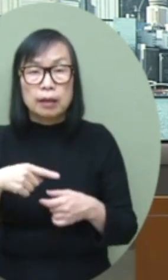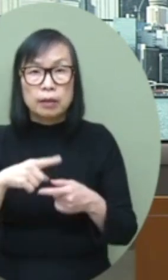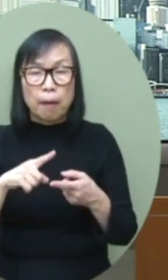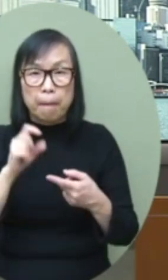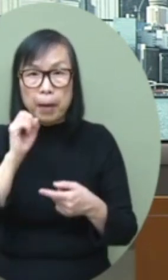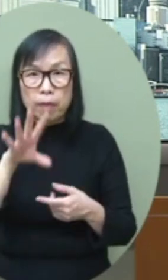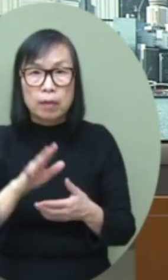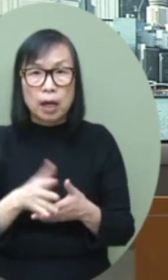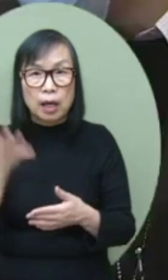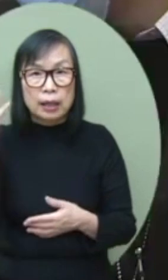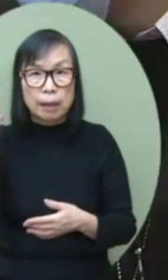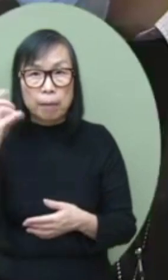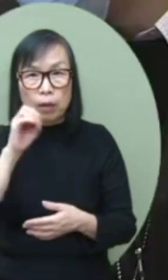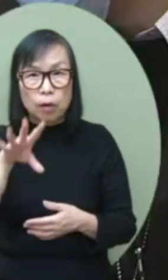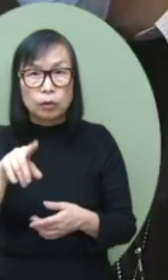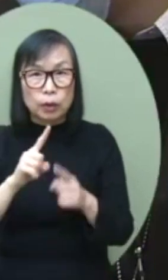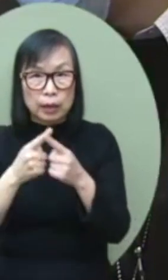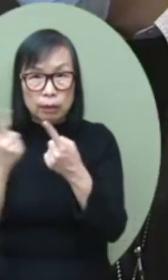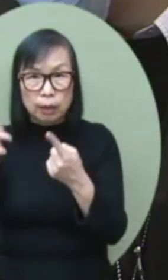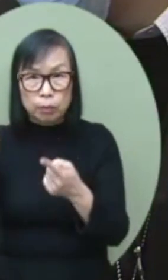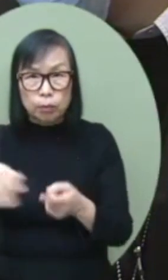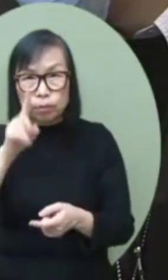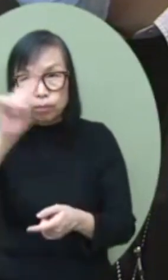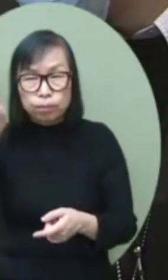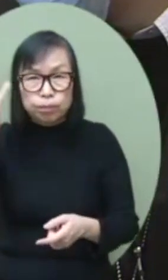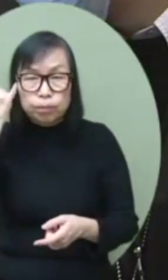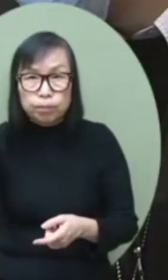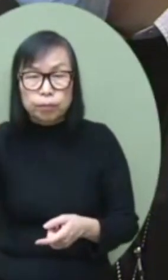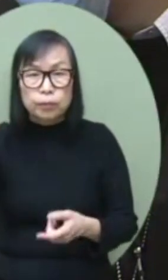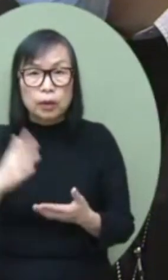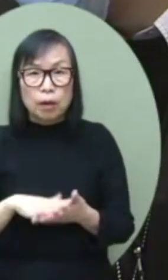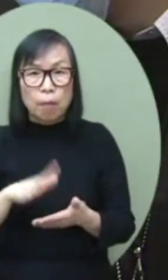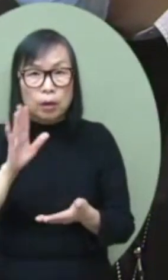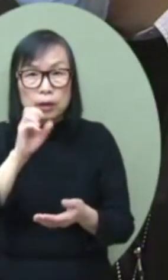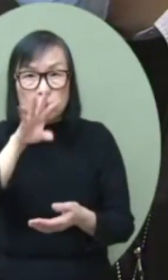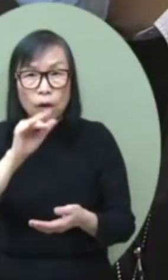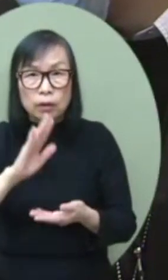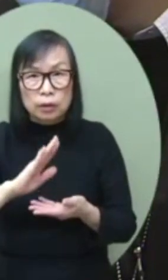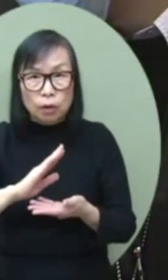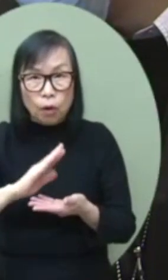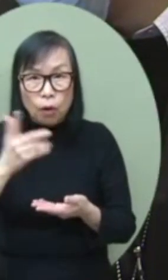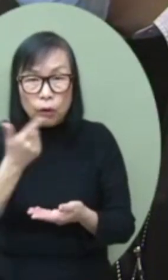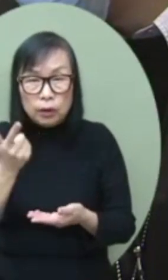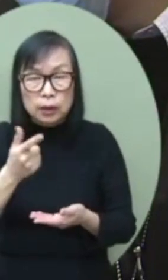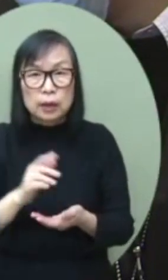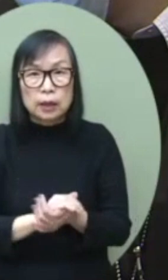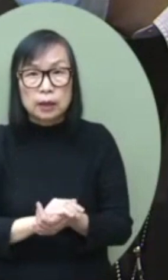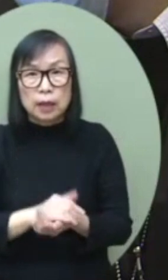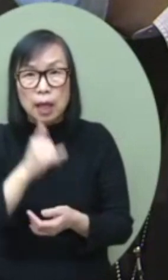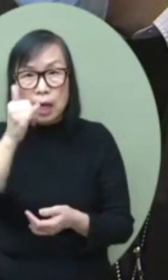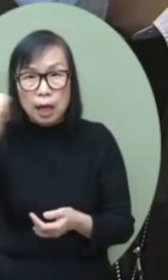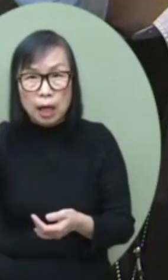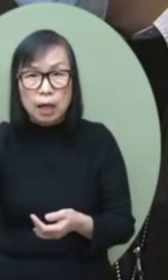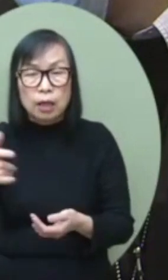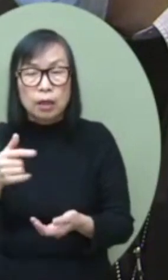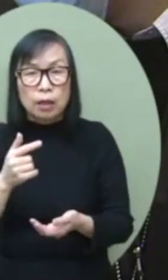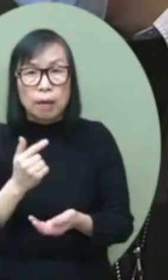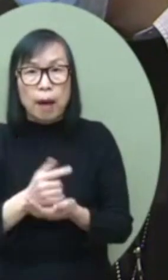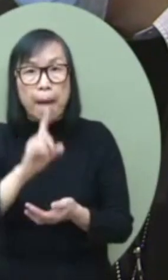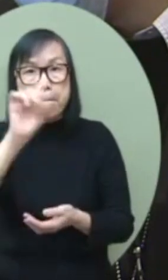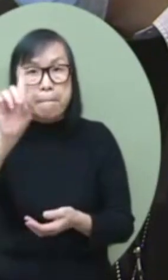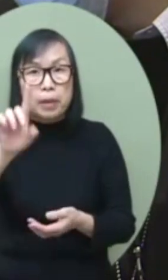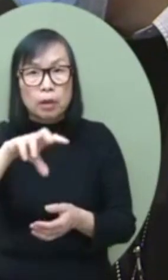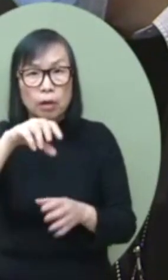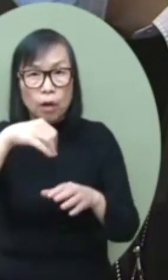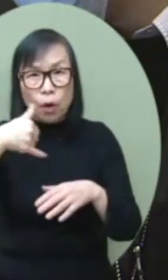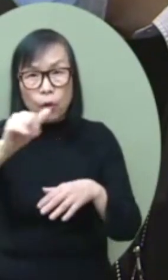埋，即係琴日都講到有11宗源頭不明嘅個案啦，可唔可以講多少少，即係佢哋嘅職業或者行蹤，主要係即係邊區，有